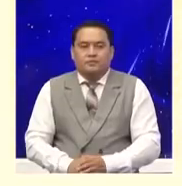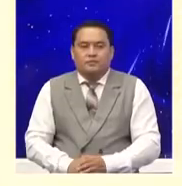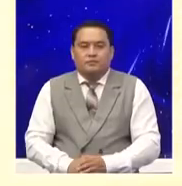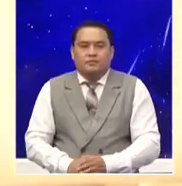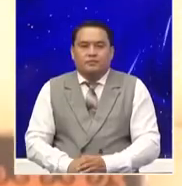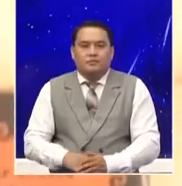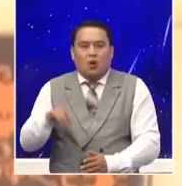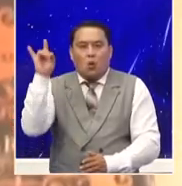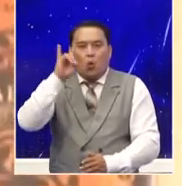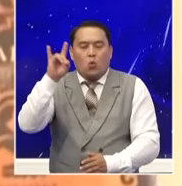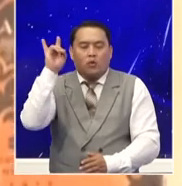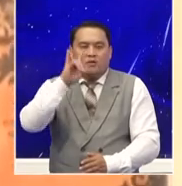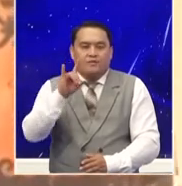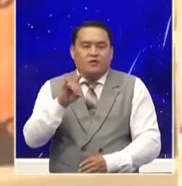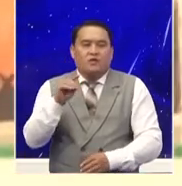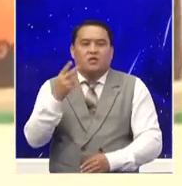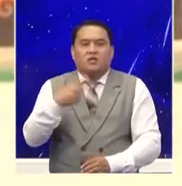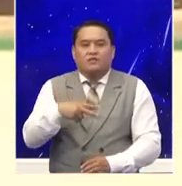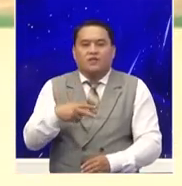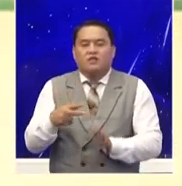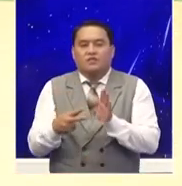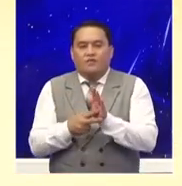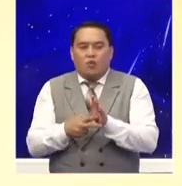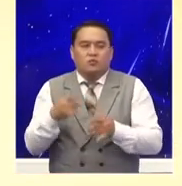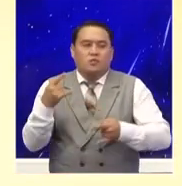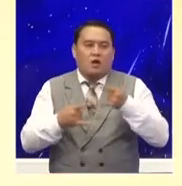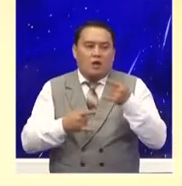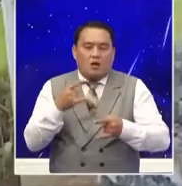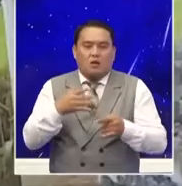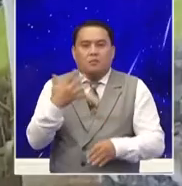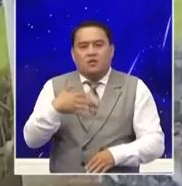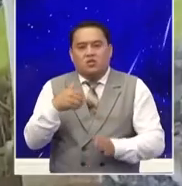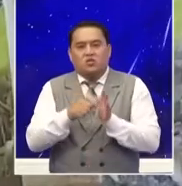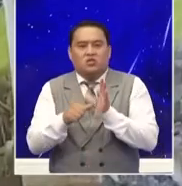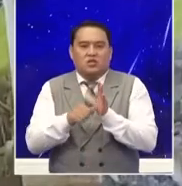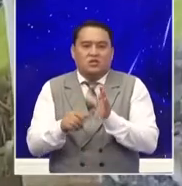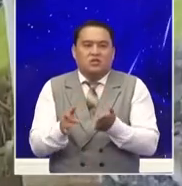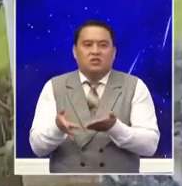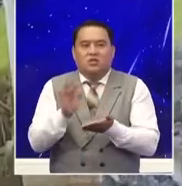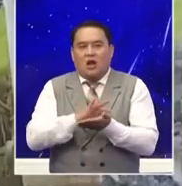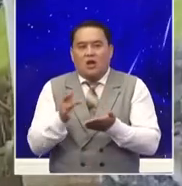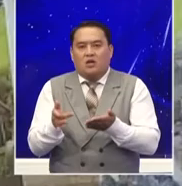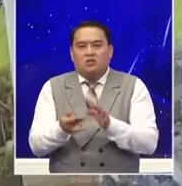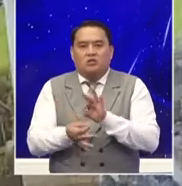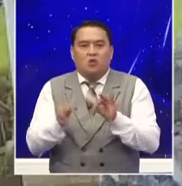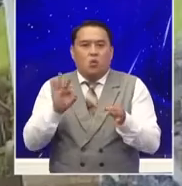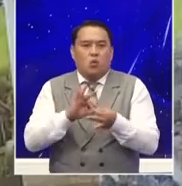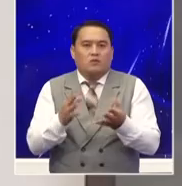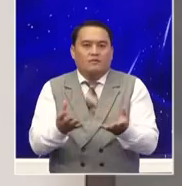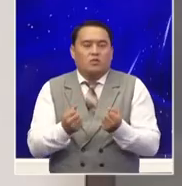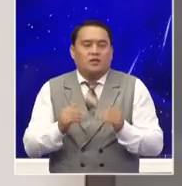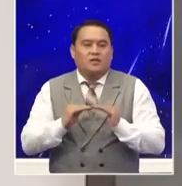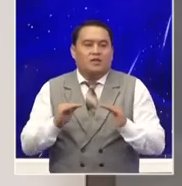Монументальное произведение «Путь Абая» состоит из 28 глав. В каждой из них от 50 до 60 страниц. Роман сложен для восприятия